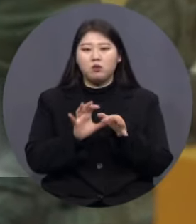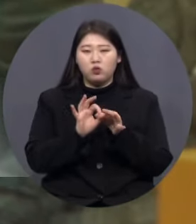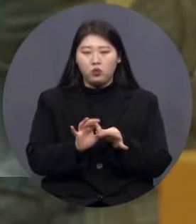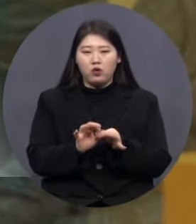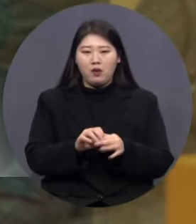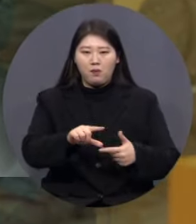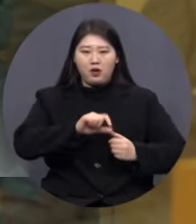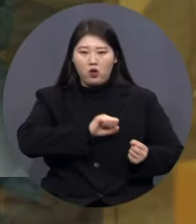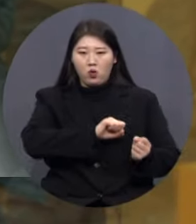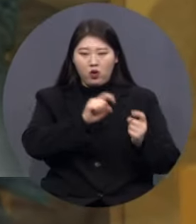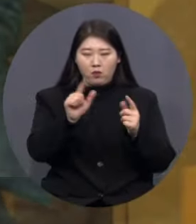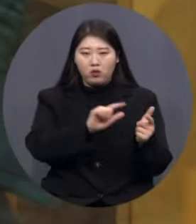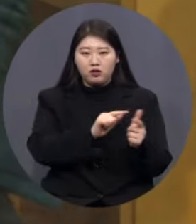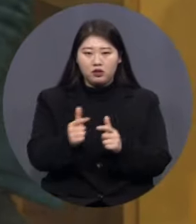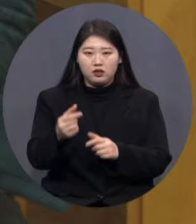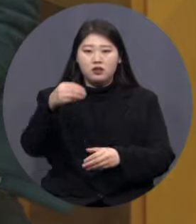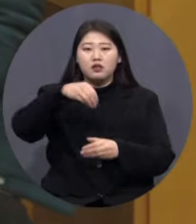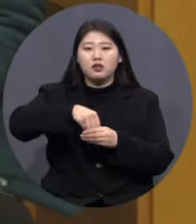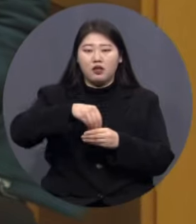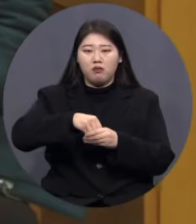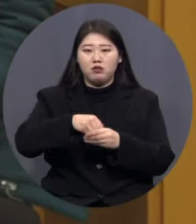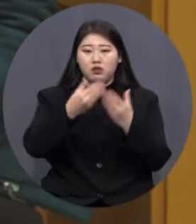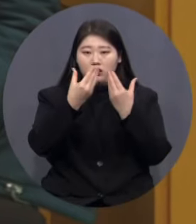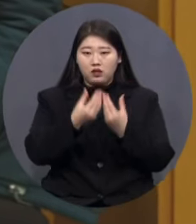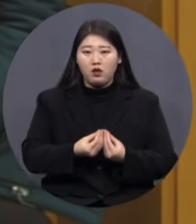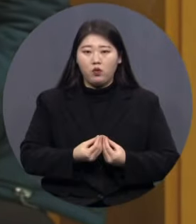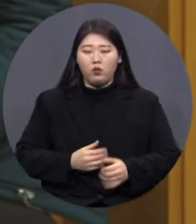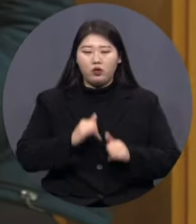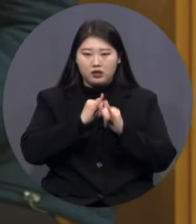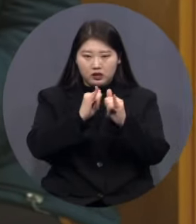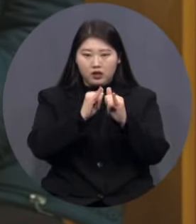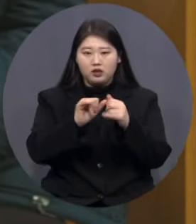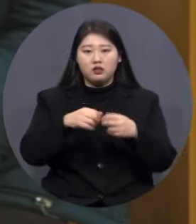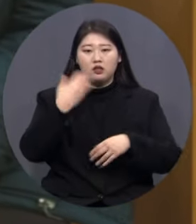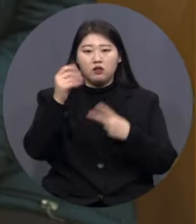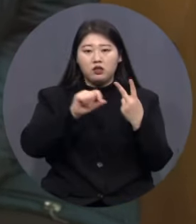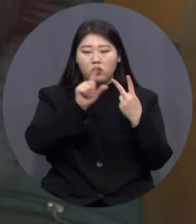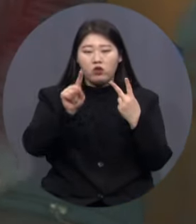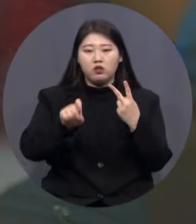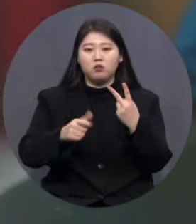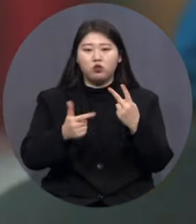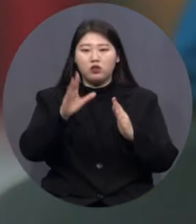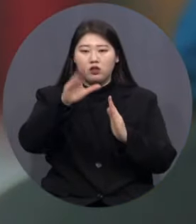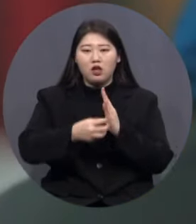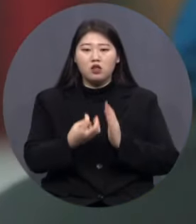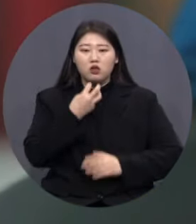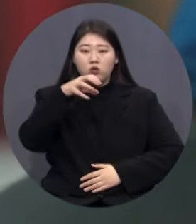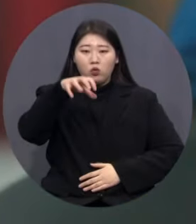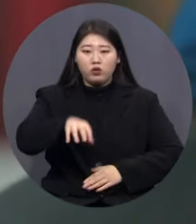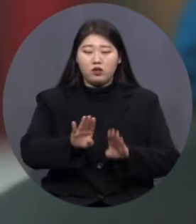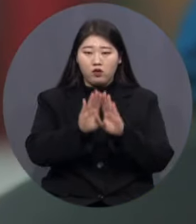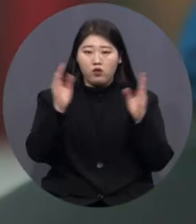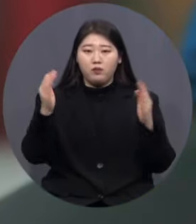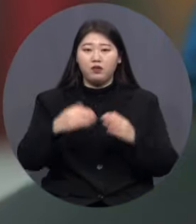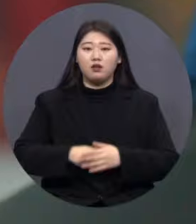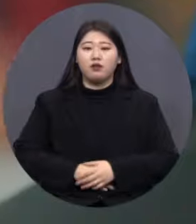회복 과정을 담은 43 다큐멘터리로 상식은 다음 달 16일 서울 프레스센터에서